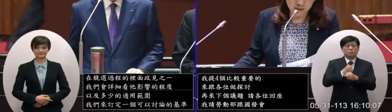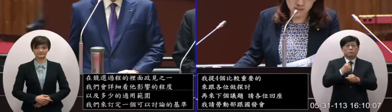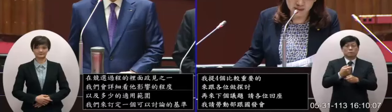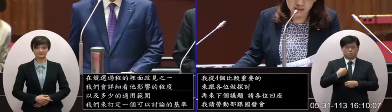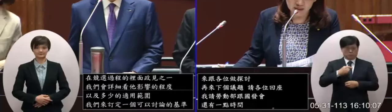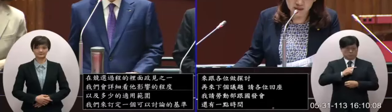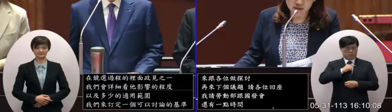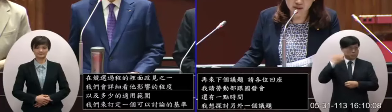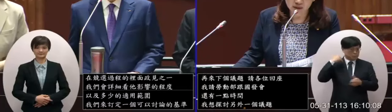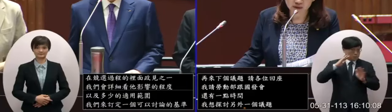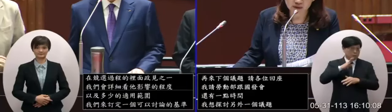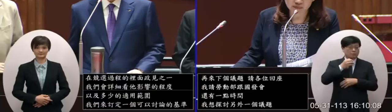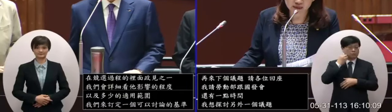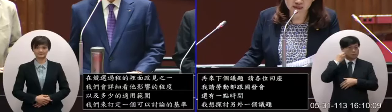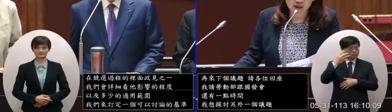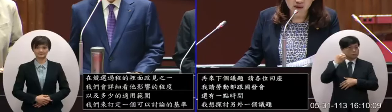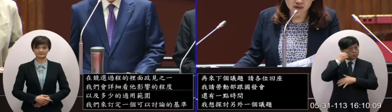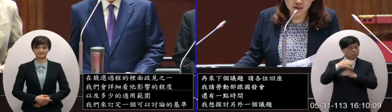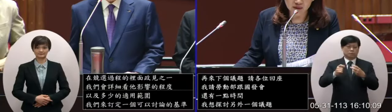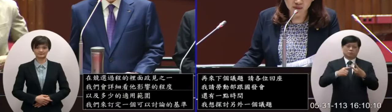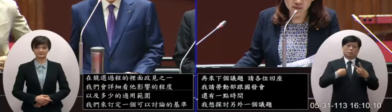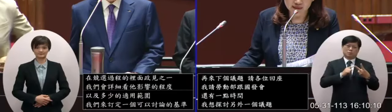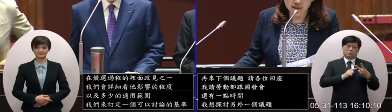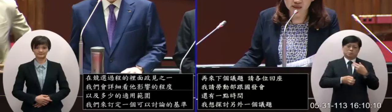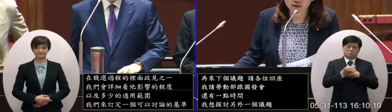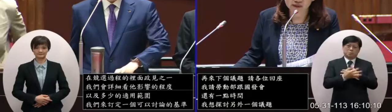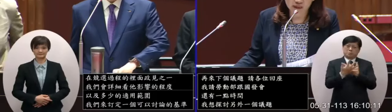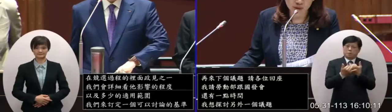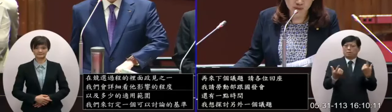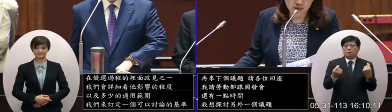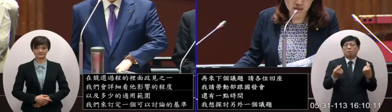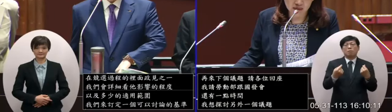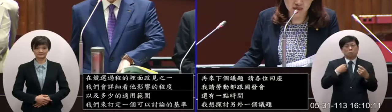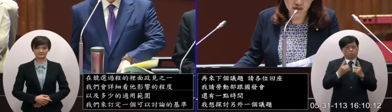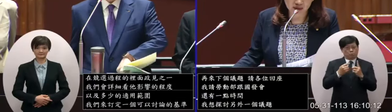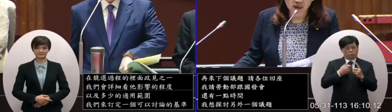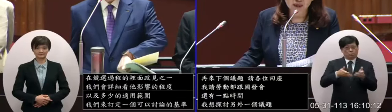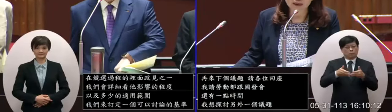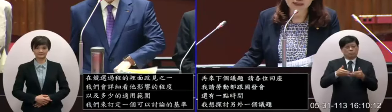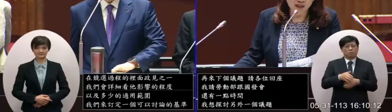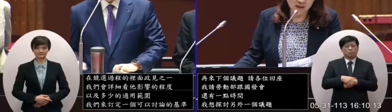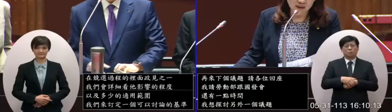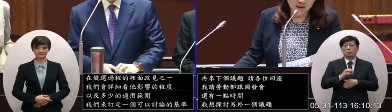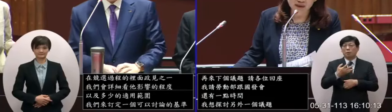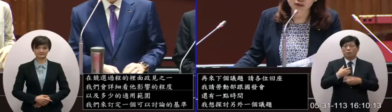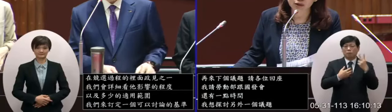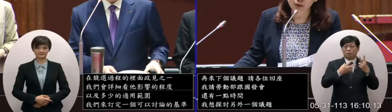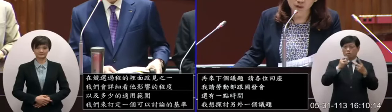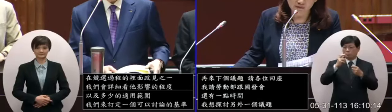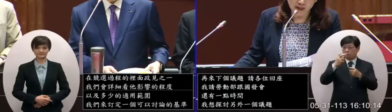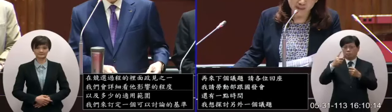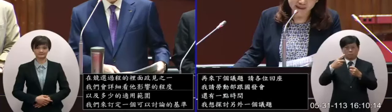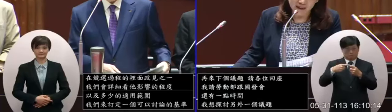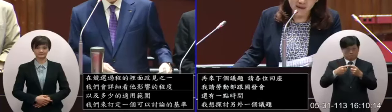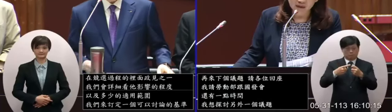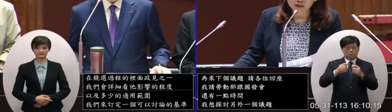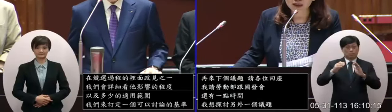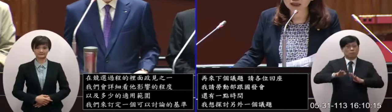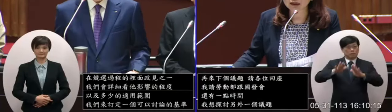住民的背景，以及侨生的这个背景，所以这个对我来讲也是非常重要的这个议题。因为在2022年的时候，国发